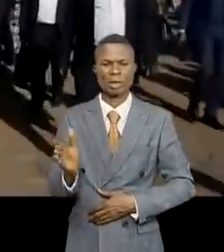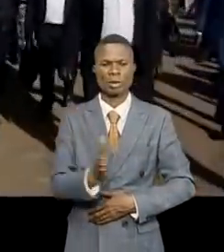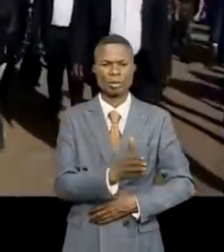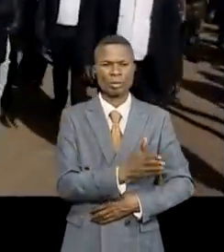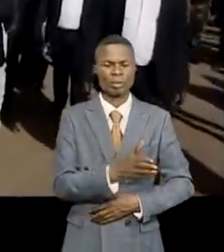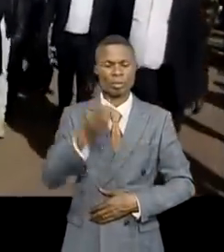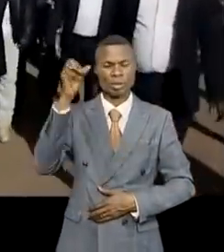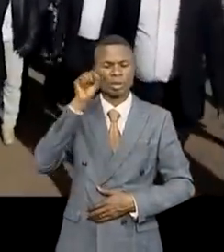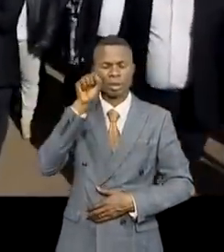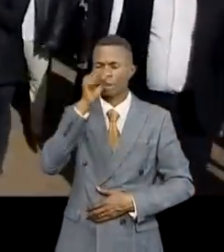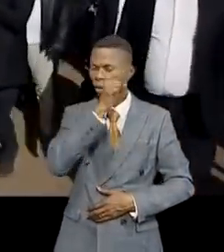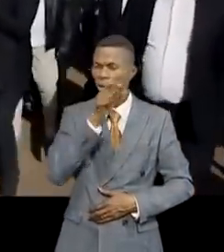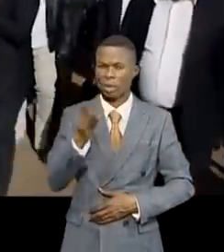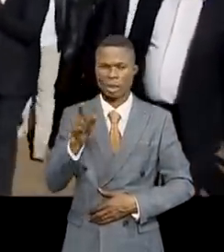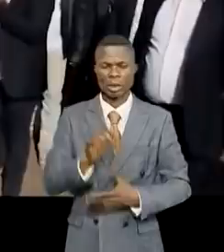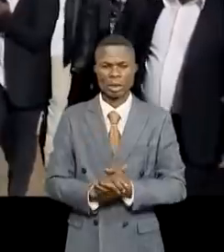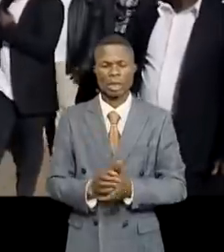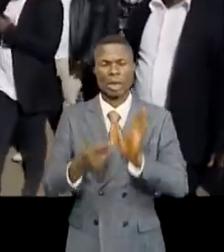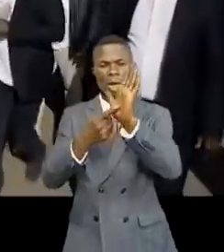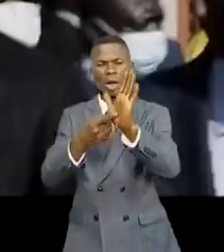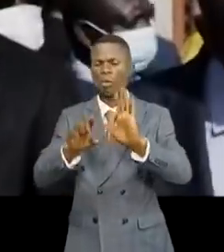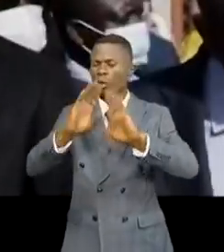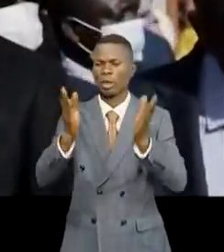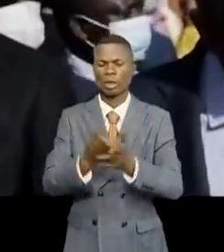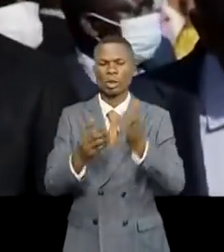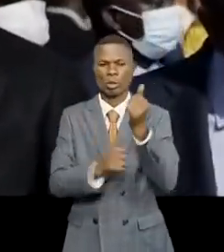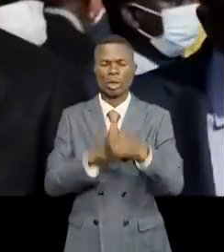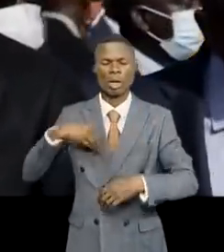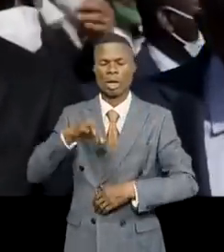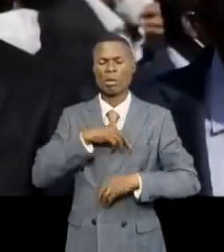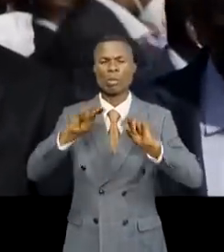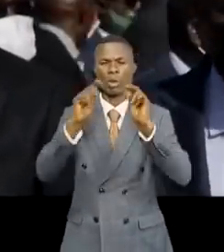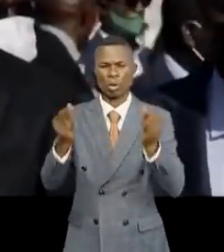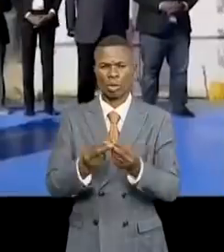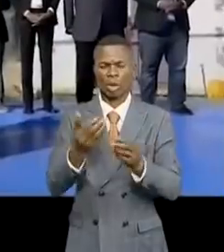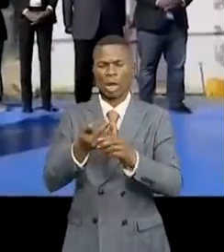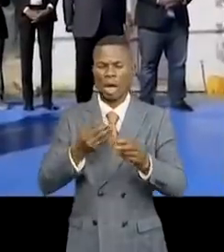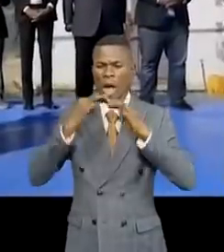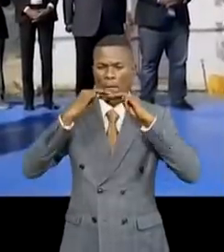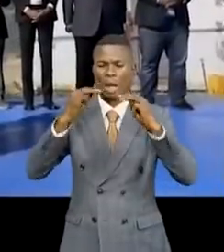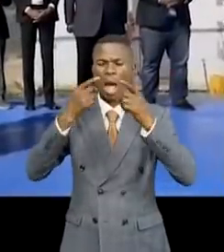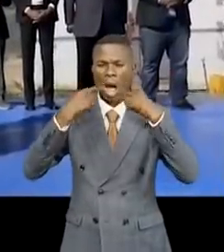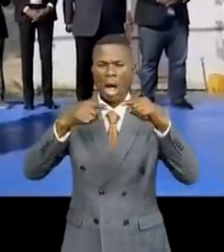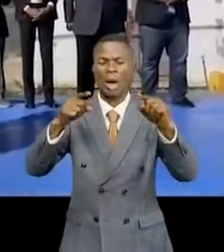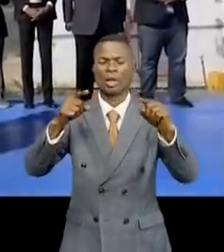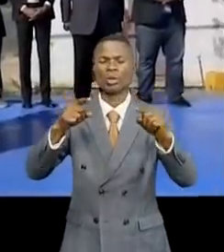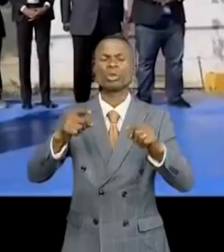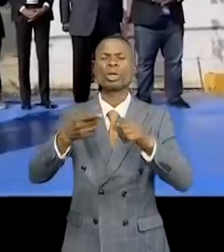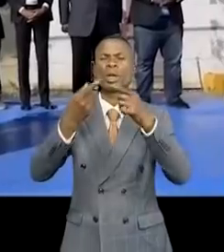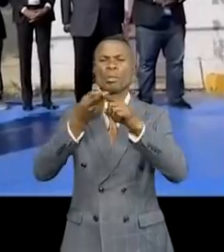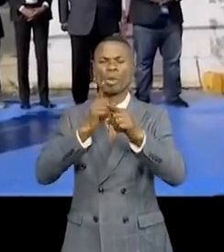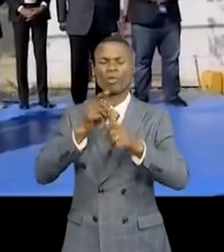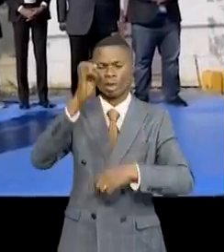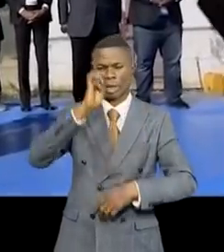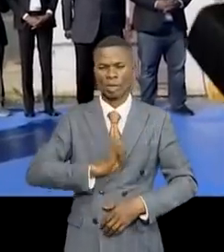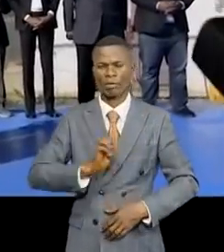Jean-Michel Samalukonde Kienge a présenté à l'assistance tous les membres de sa délégation avant de transmettre les messages du chef de l'État, Félix-Antoine